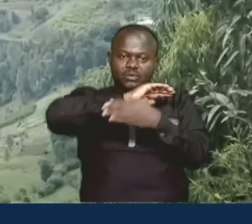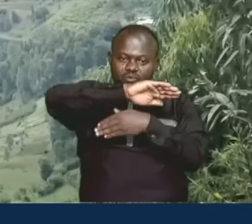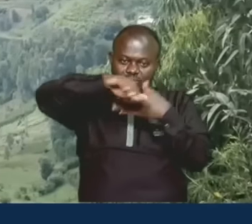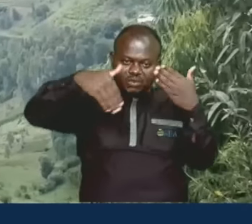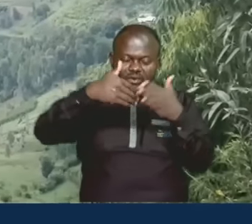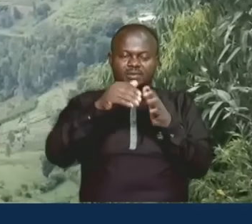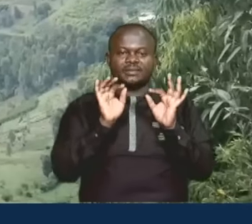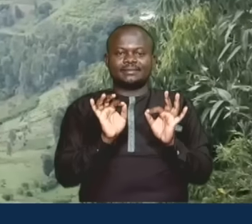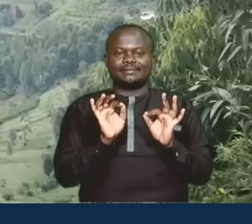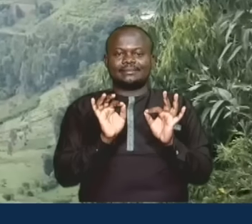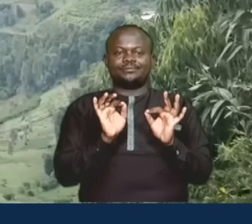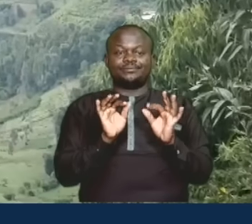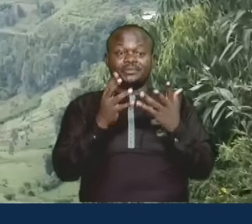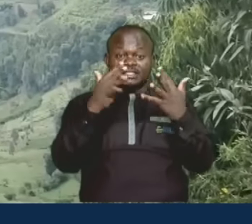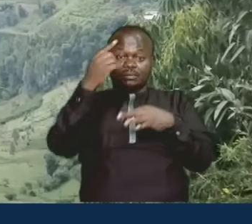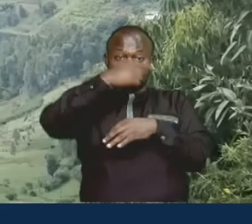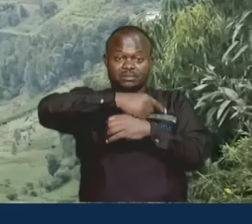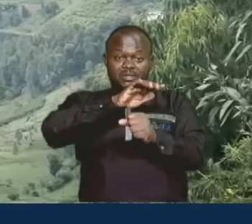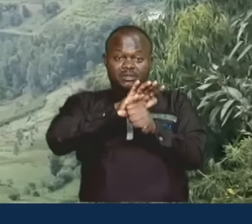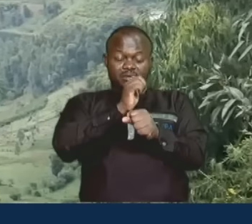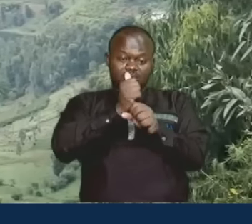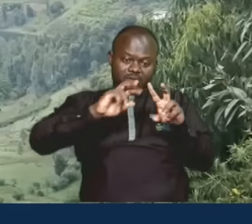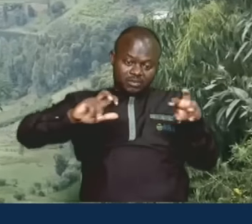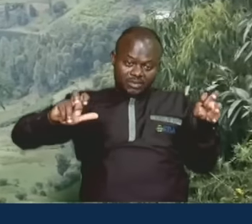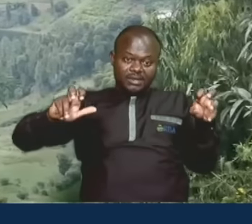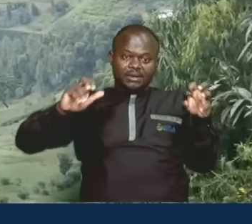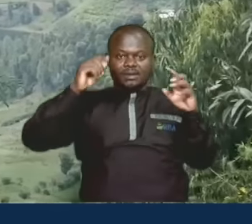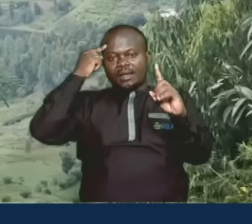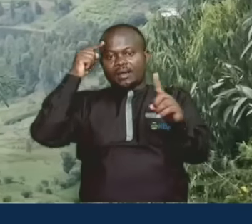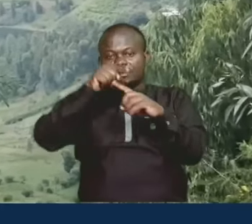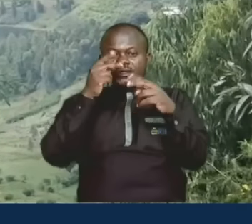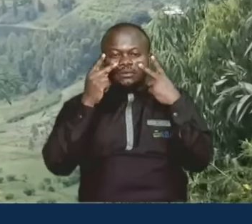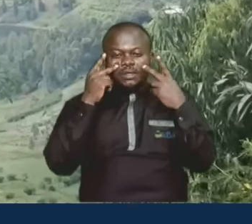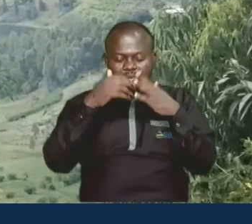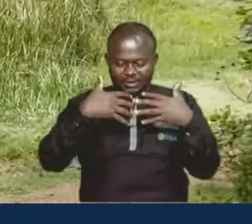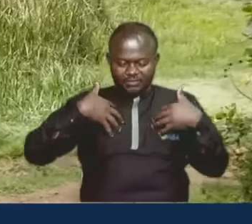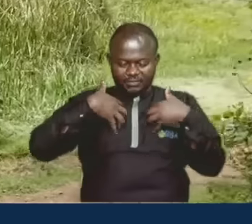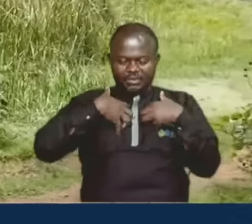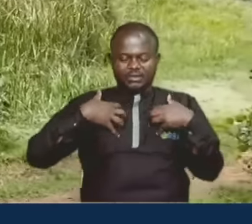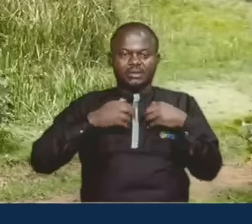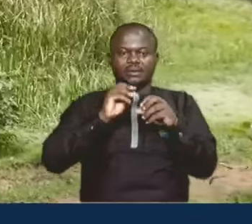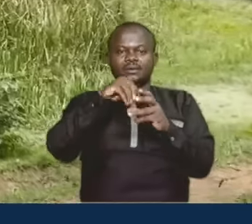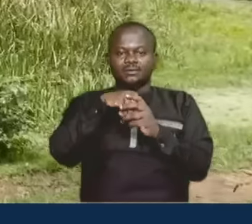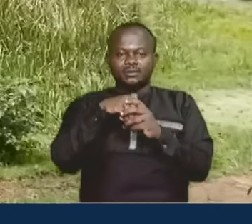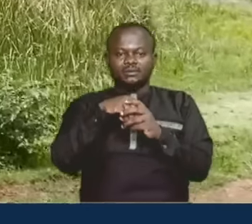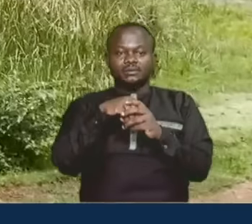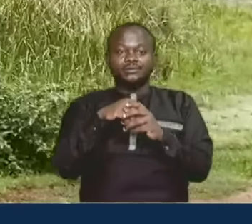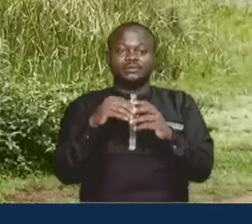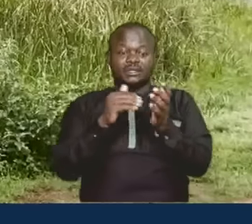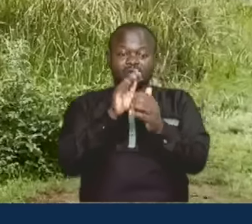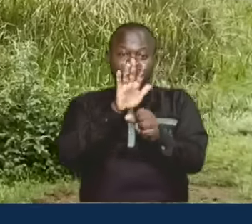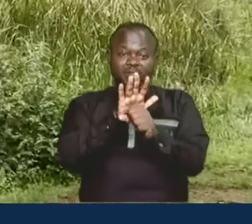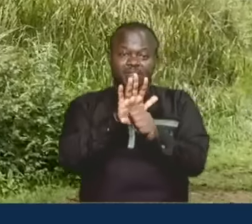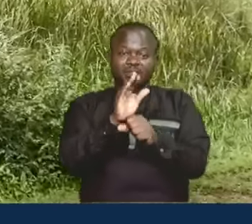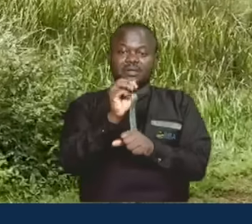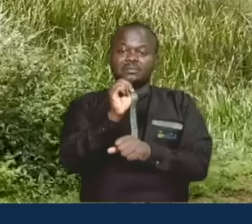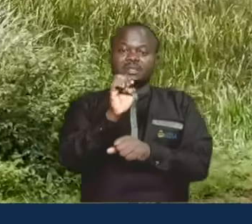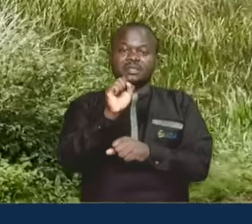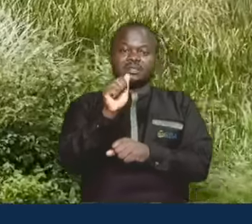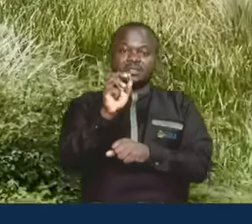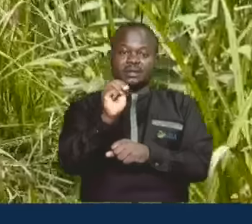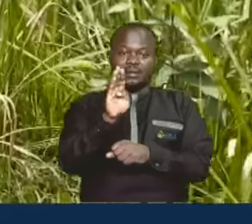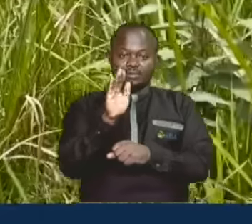Ni igishanga kimaze iminsi gikorwaho ubushakashatsi hagamijwe kureba urusobe rw'ibinyabuzima bikibarizwamo byiganjemo imisambi.